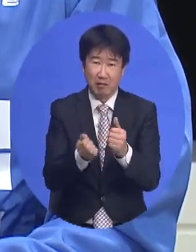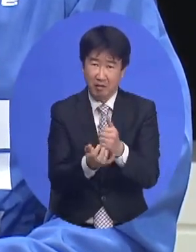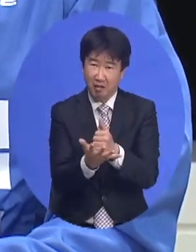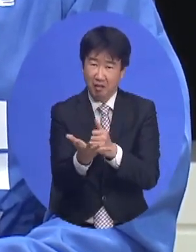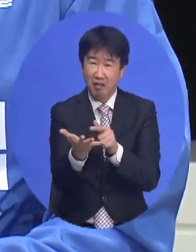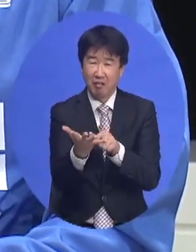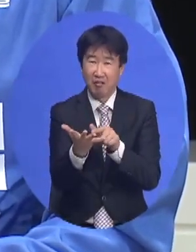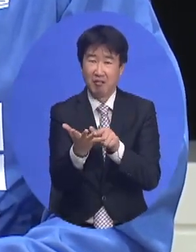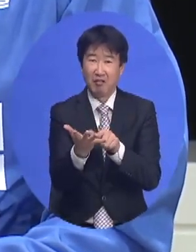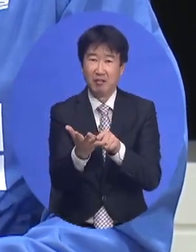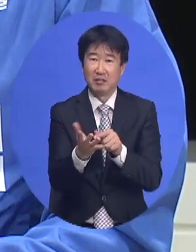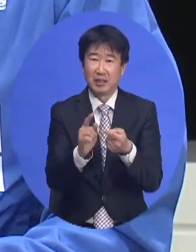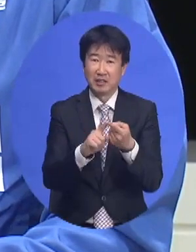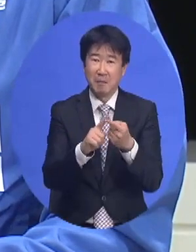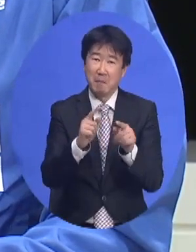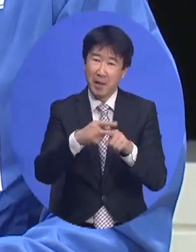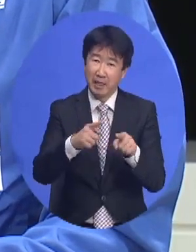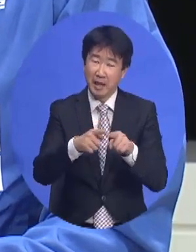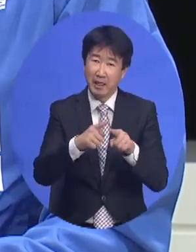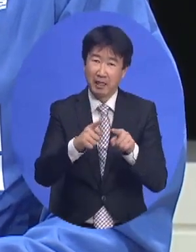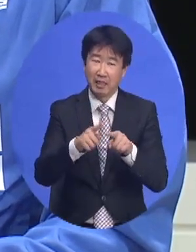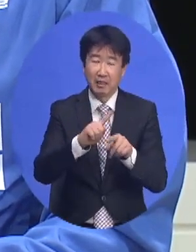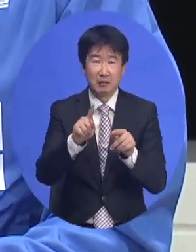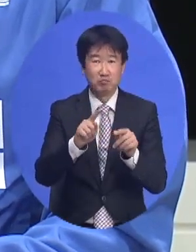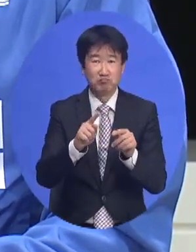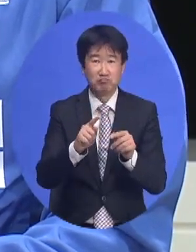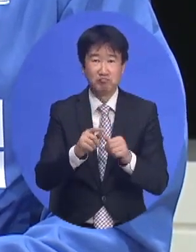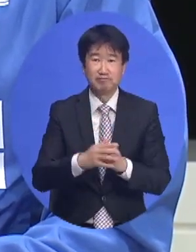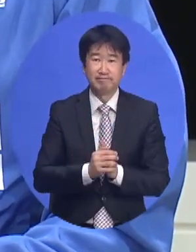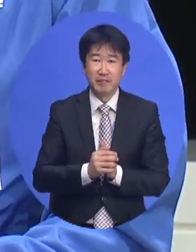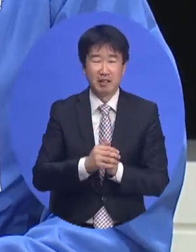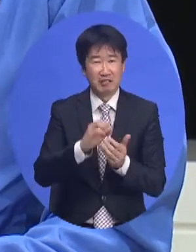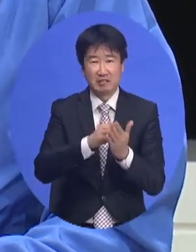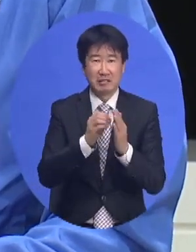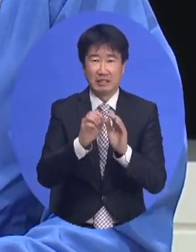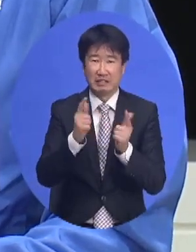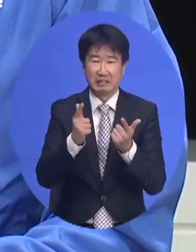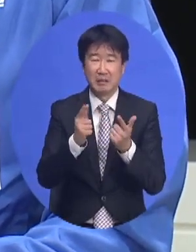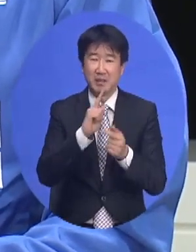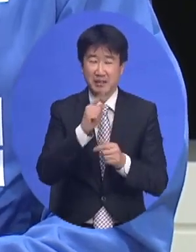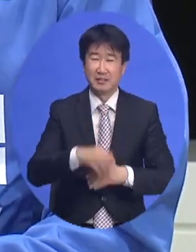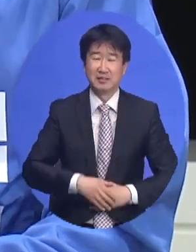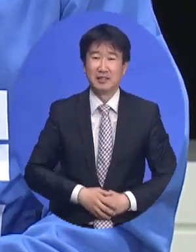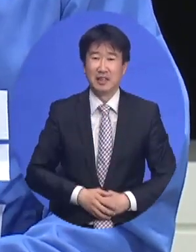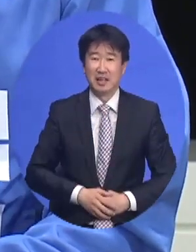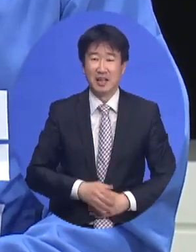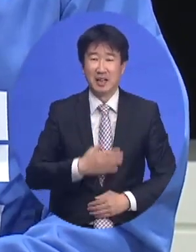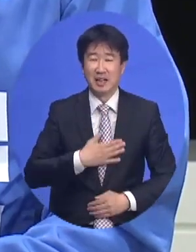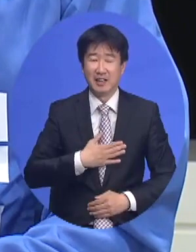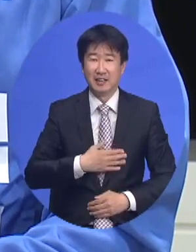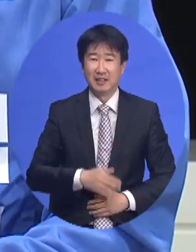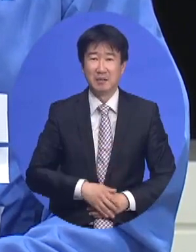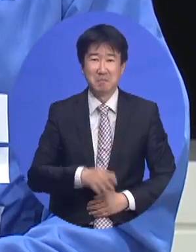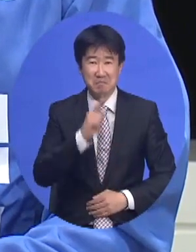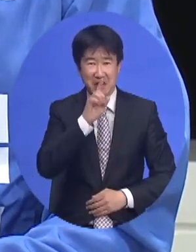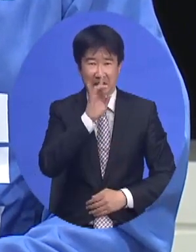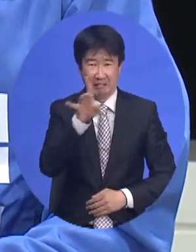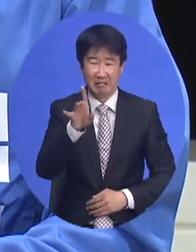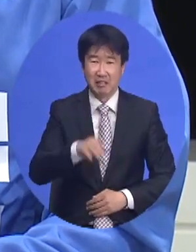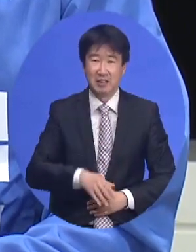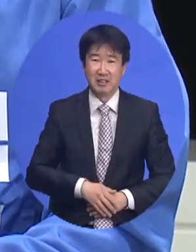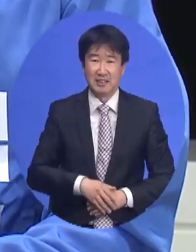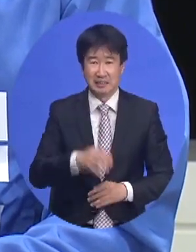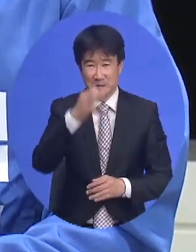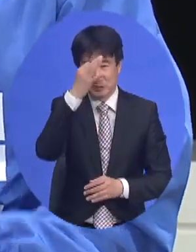그런 판단, 평가 예. 좀 적절하지 않을 것 같아서 예, 그 말, 그건 말이 안 되는 말씀입니다.